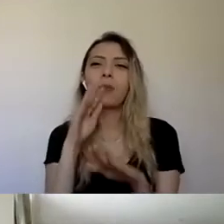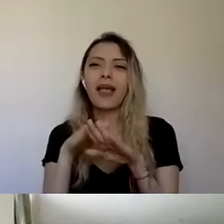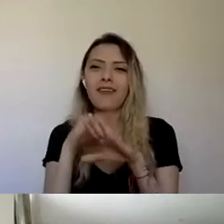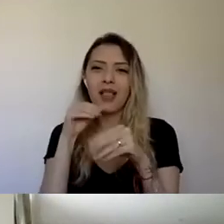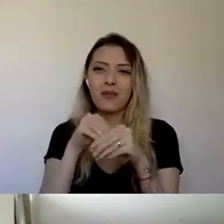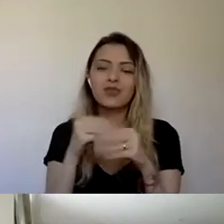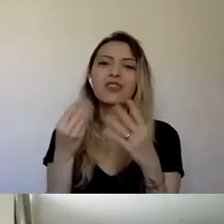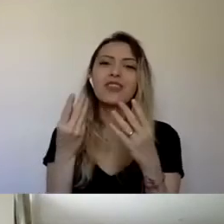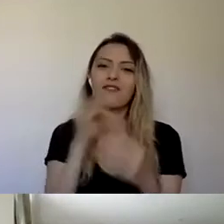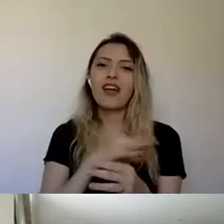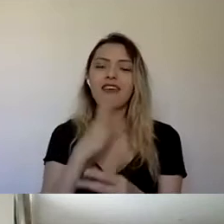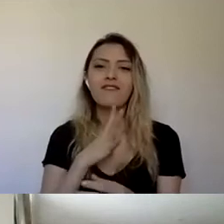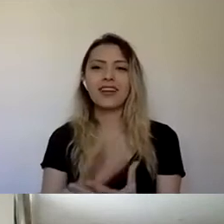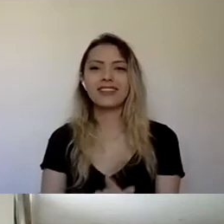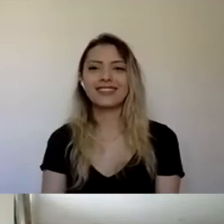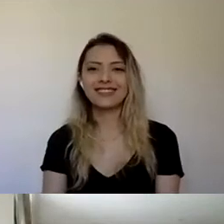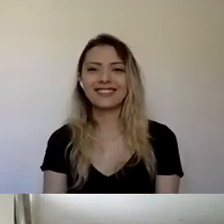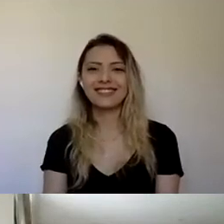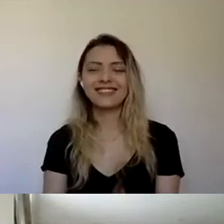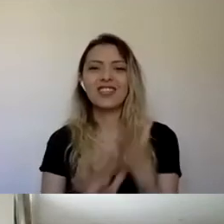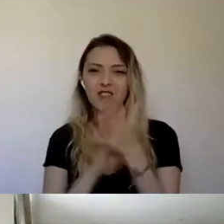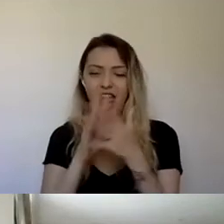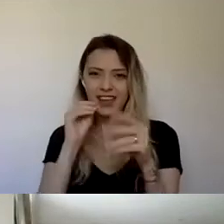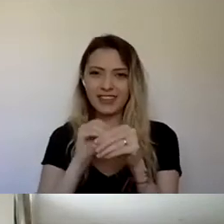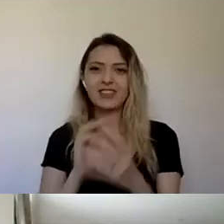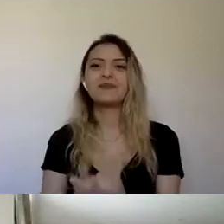için. Tamam, pardon.